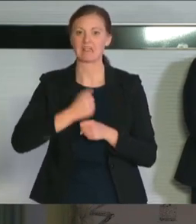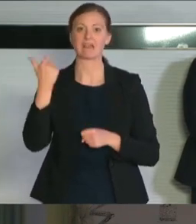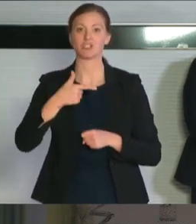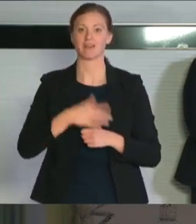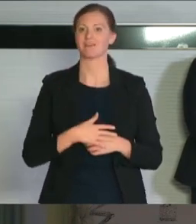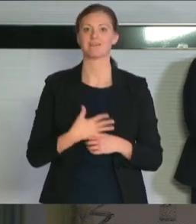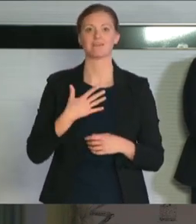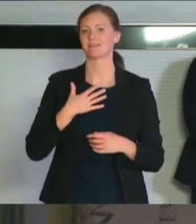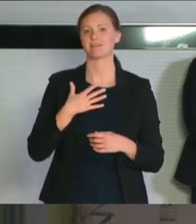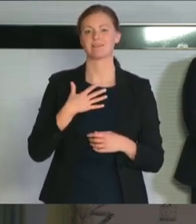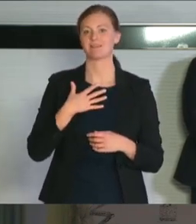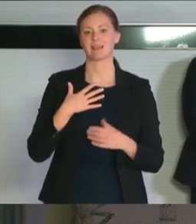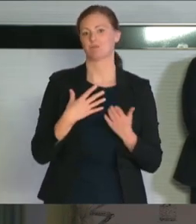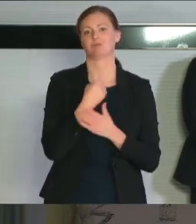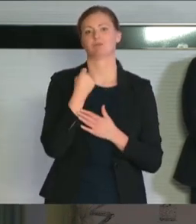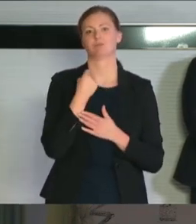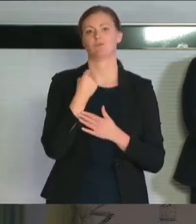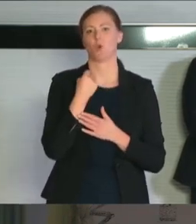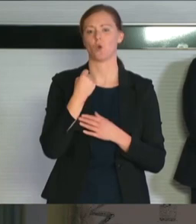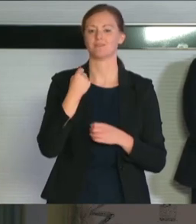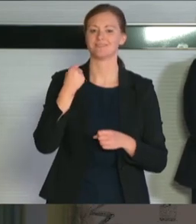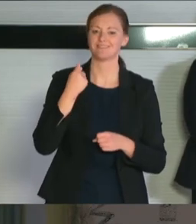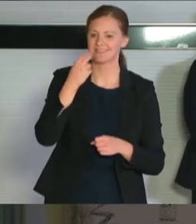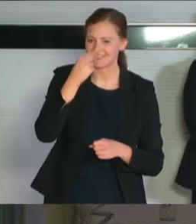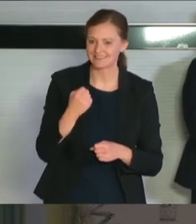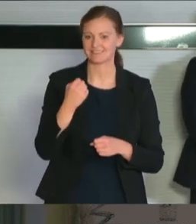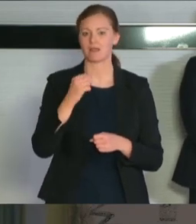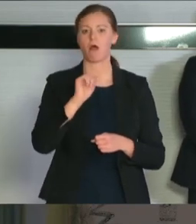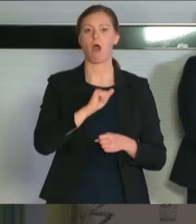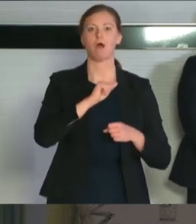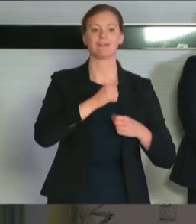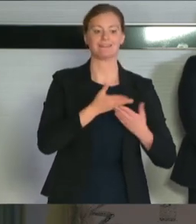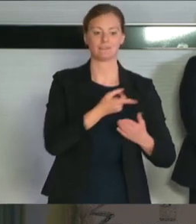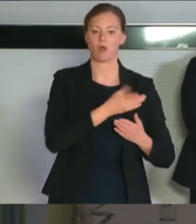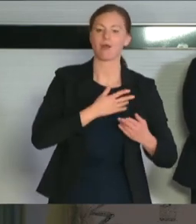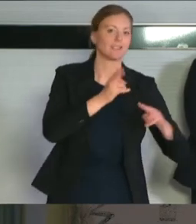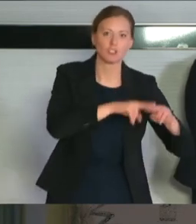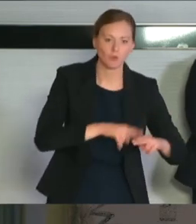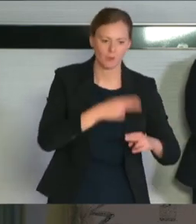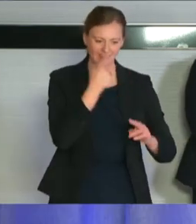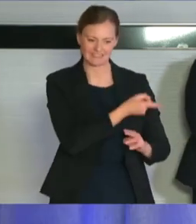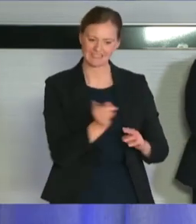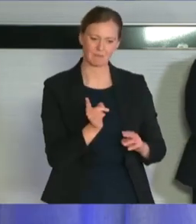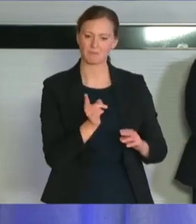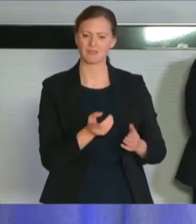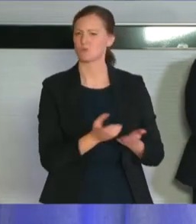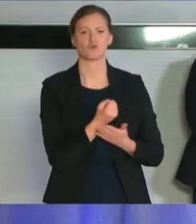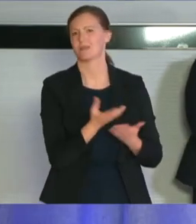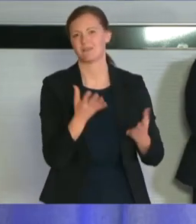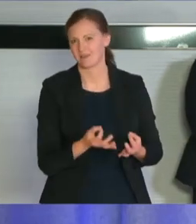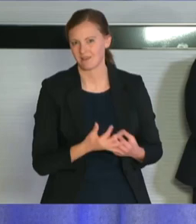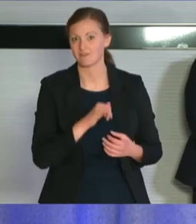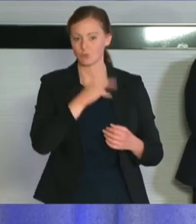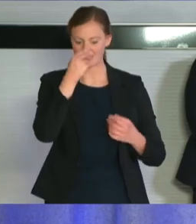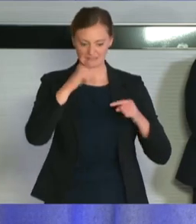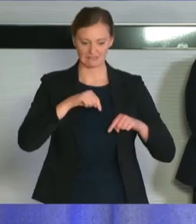hensikt å teste asymptomatiske for sikkerhets skyld, og det er jo nettopp som statsministeren og helseministeren har vært inne på, at om du tester